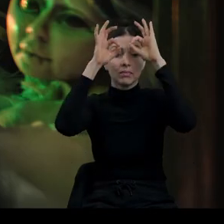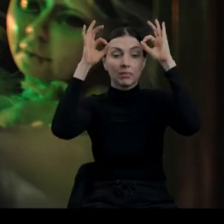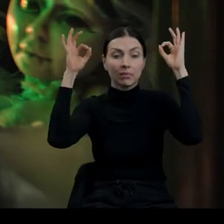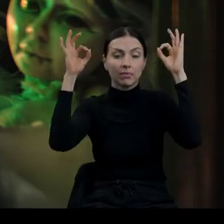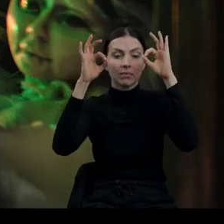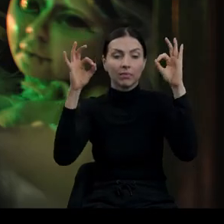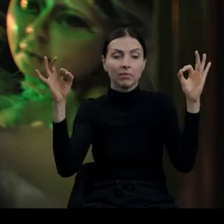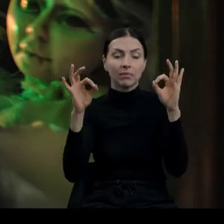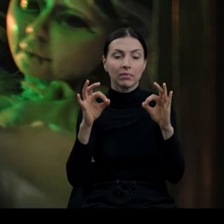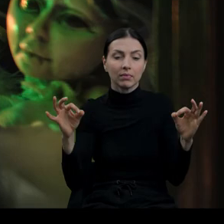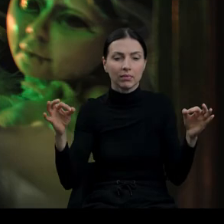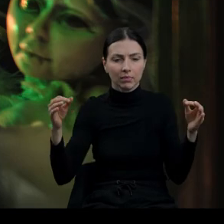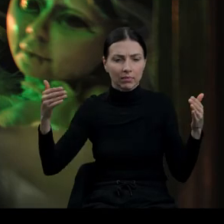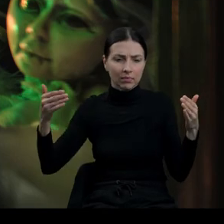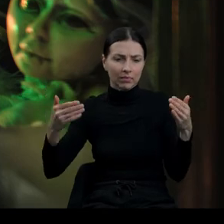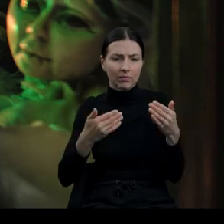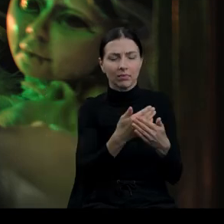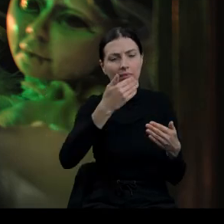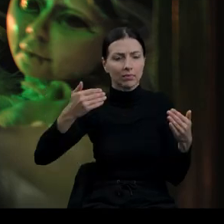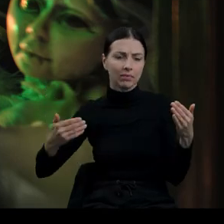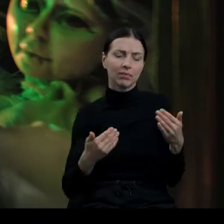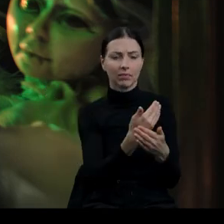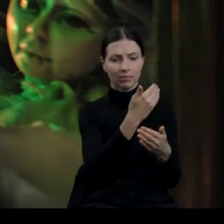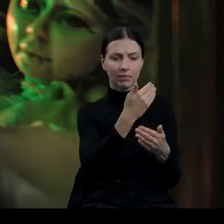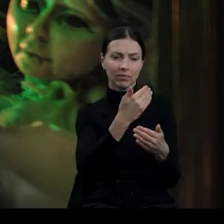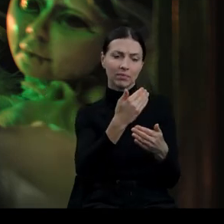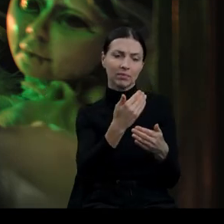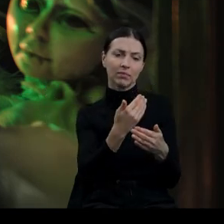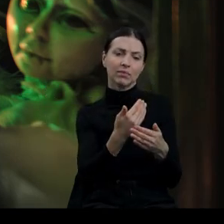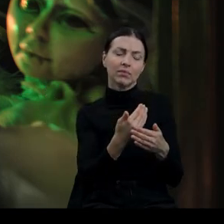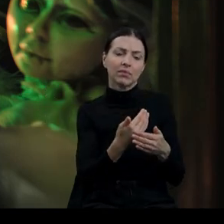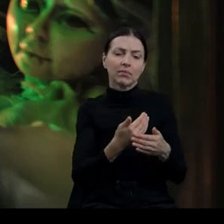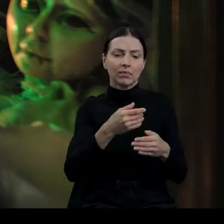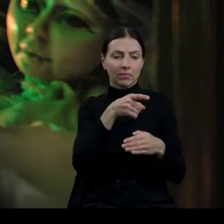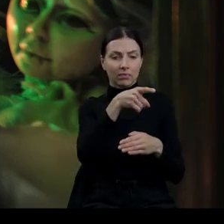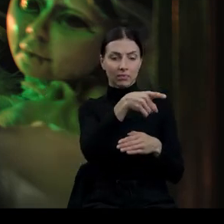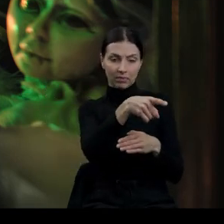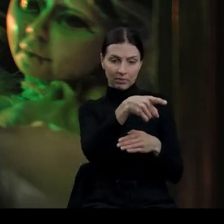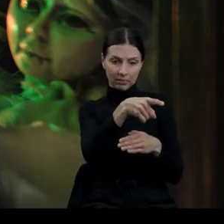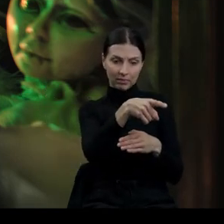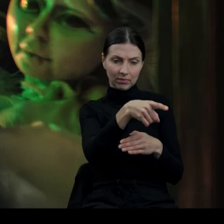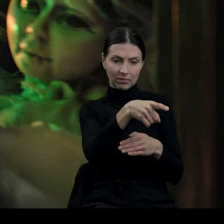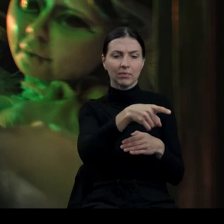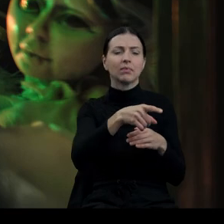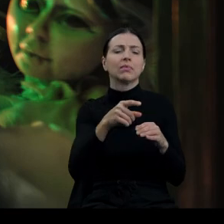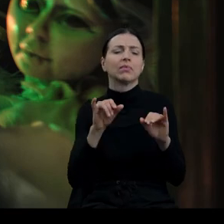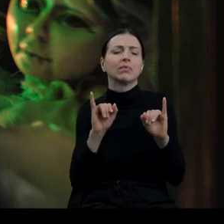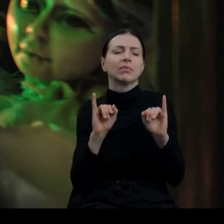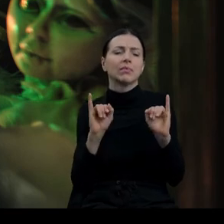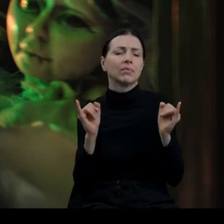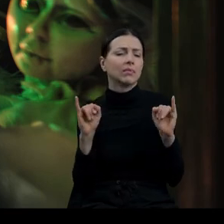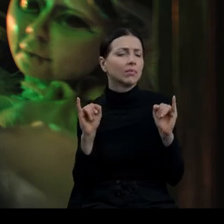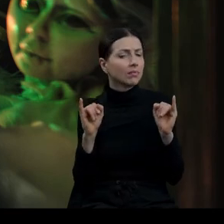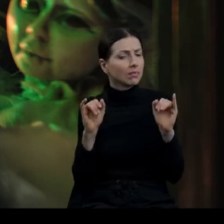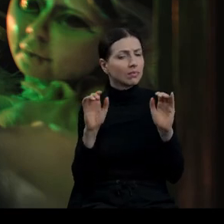dużo się dzieje i która zdecydowanie korzysta z teatru, a mam wrażenie, że teatr jeszcze nie do końca korzysta